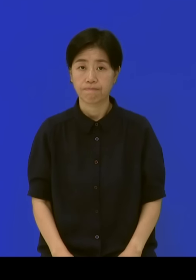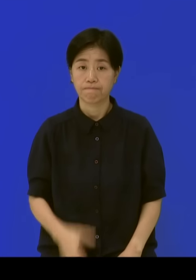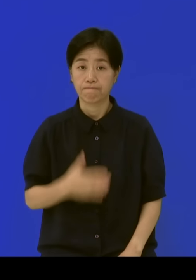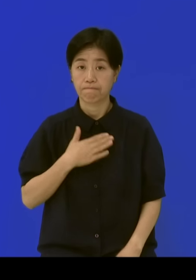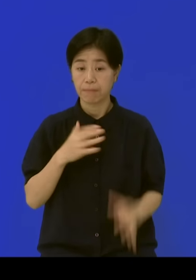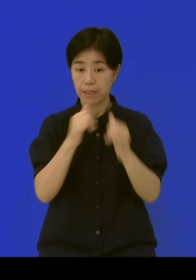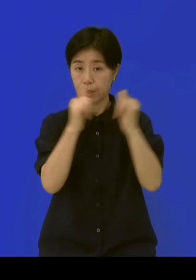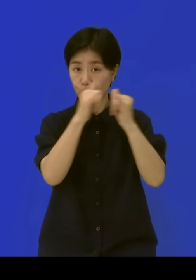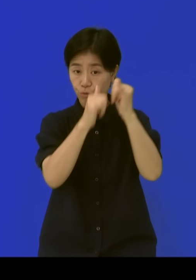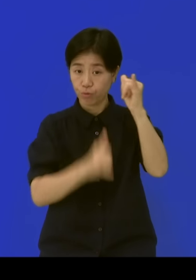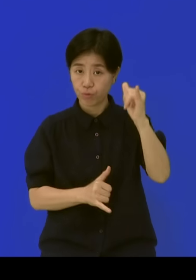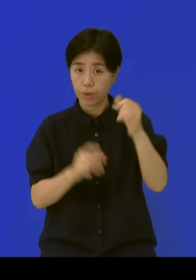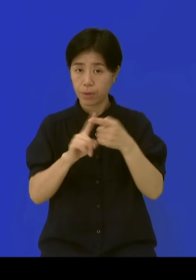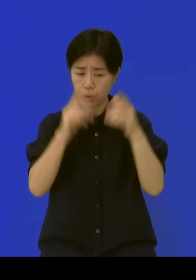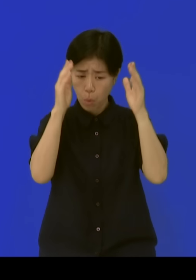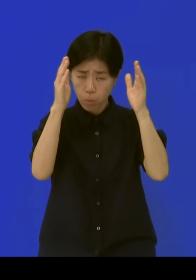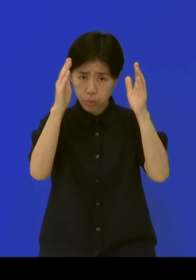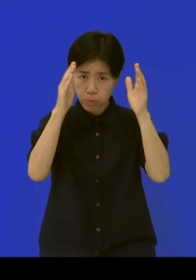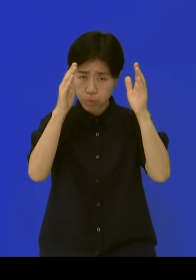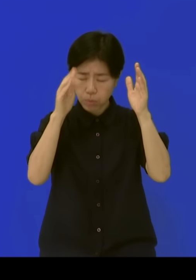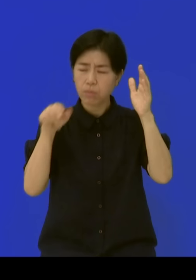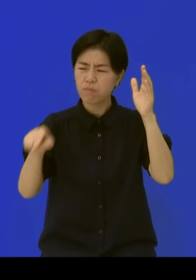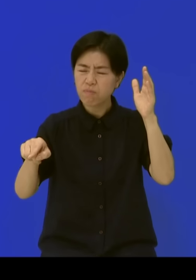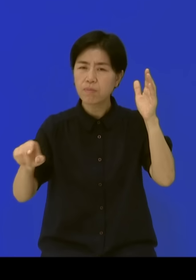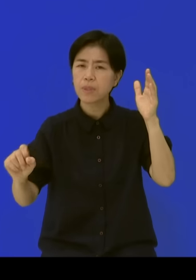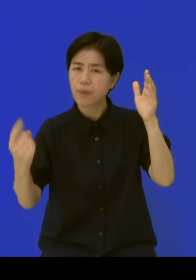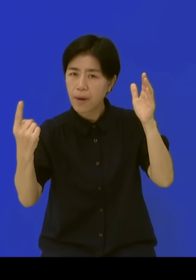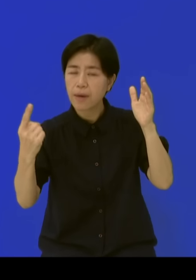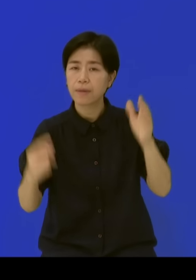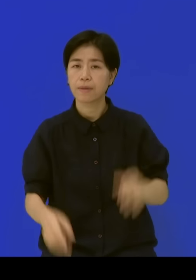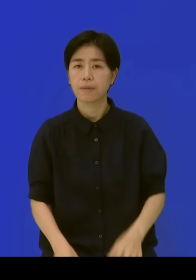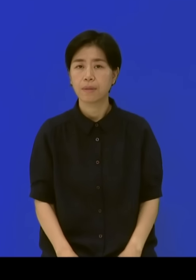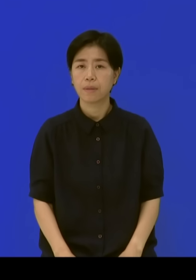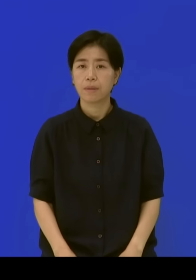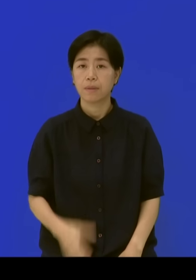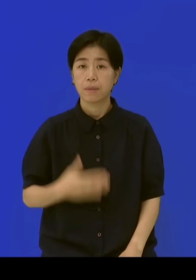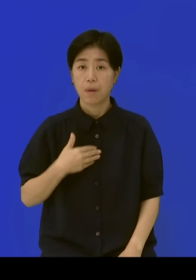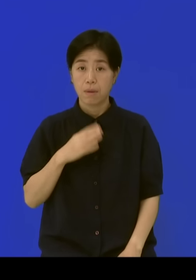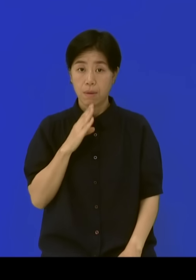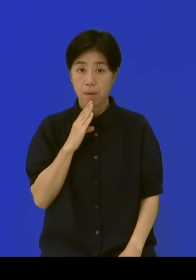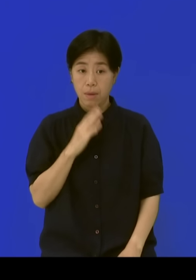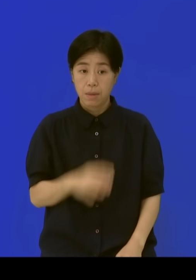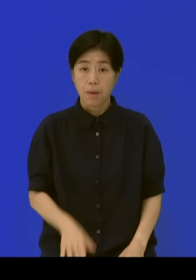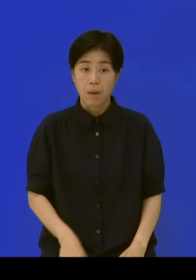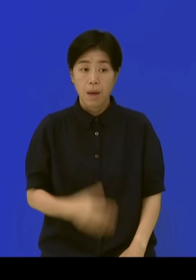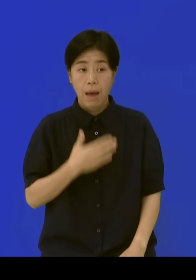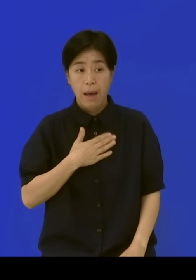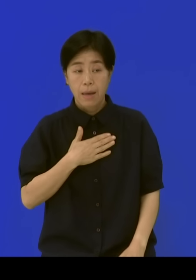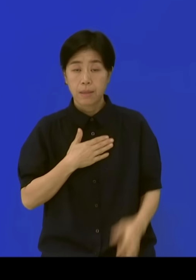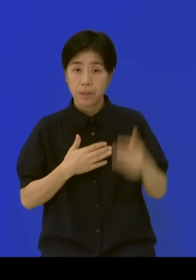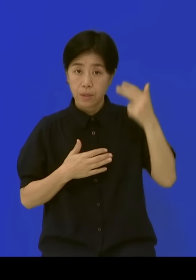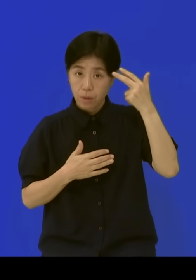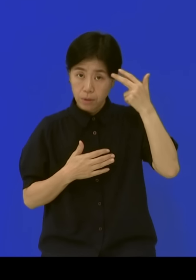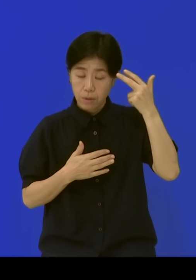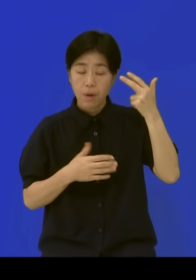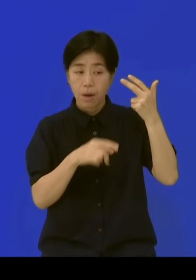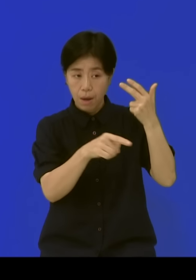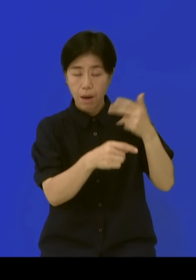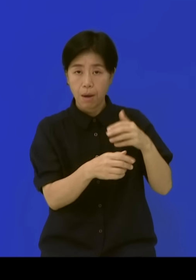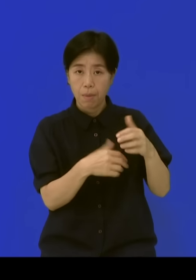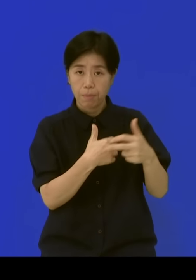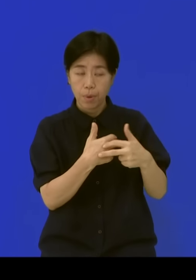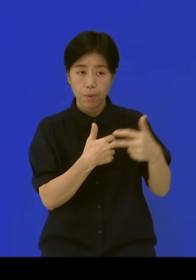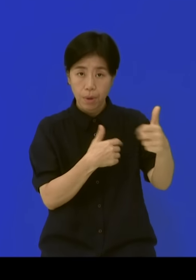인류학을 공부하게 된 배경이 되기는 합니다. 왜냐하면 이게 실제로 제가 정신과 친구한테 질문을 해서 네. 저 몇